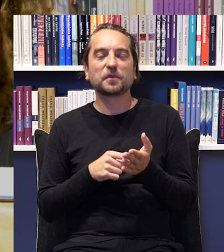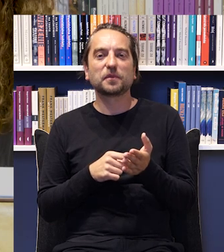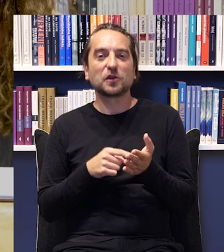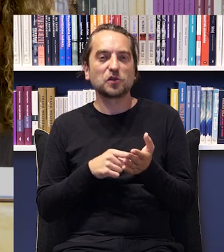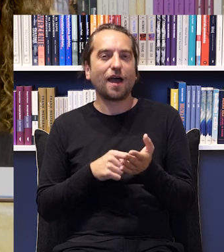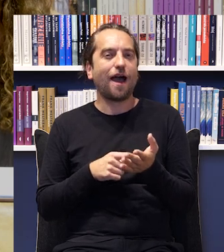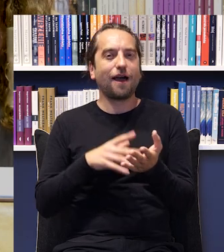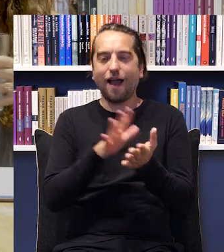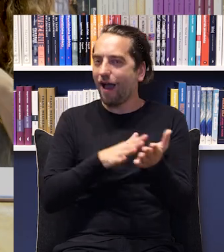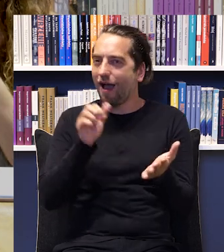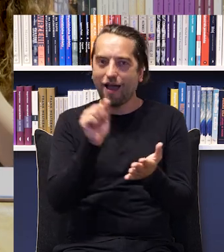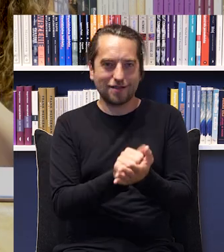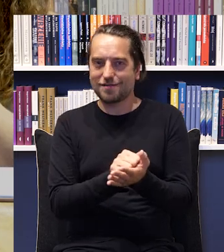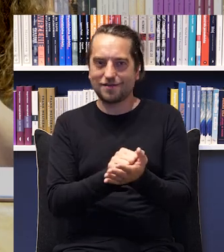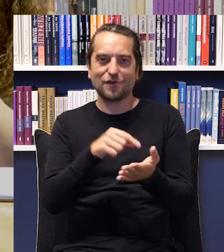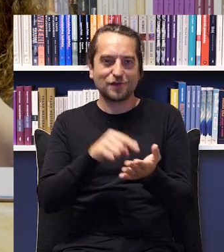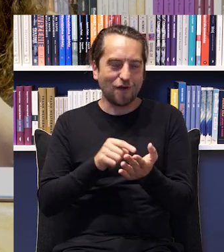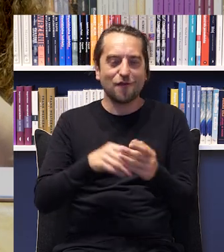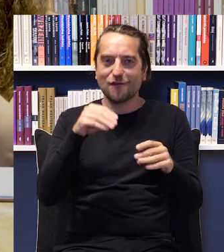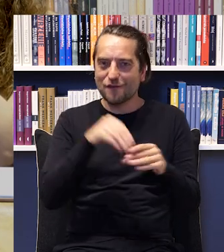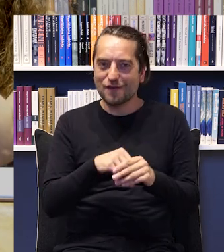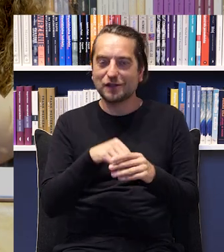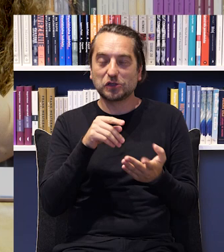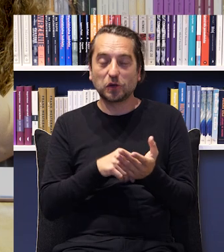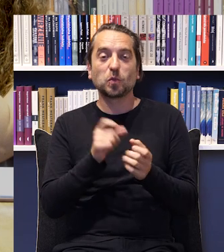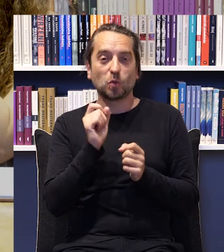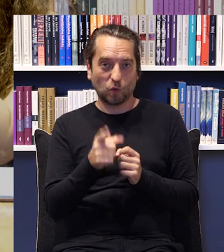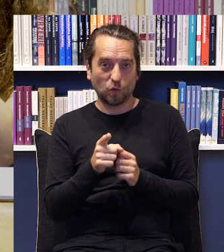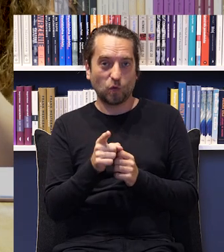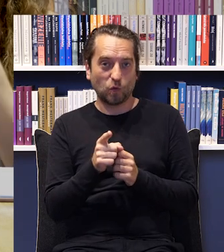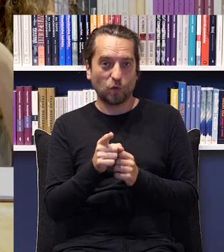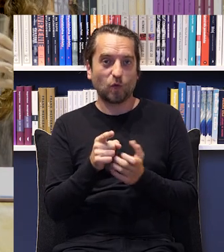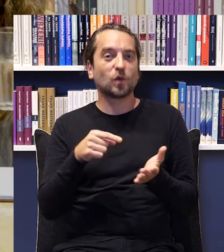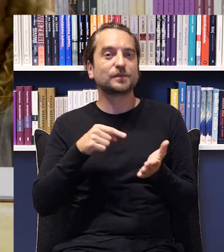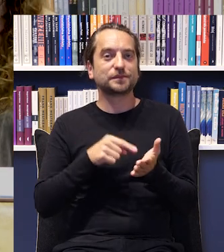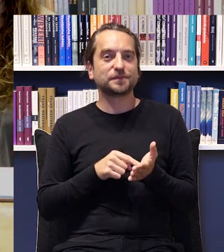ta katastrofa, która się tam wydarza, ona była rzeczywiście takim punktem